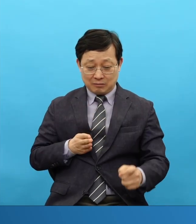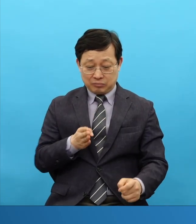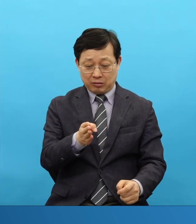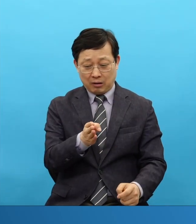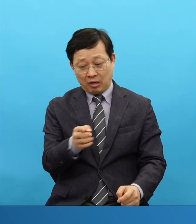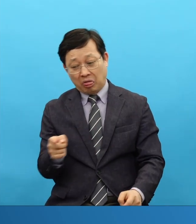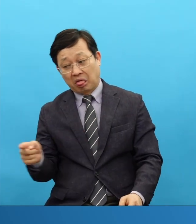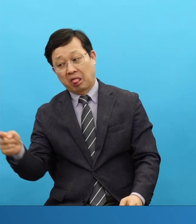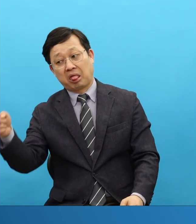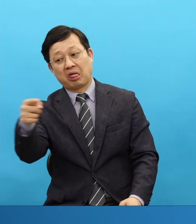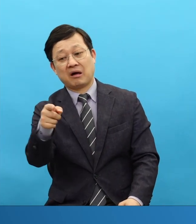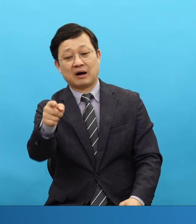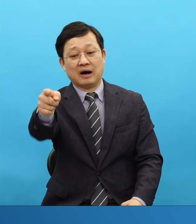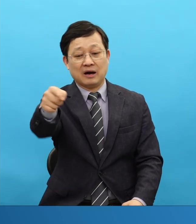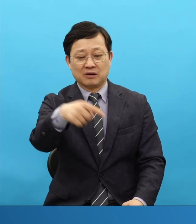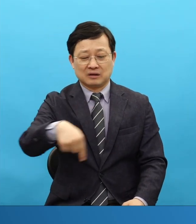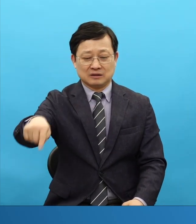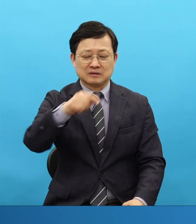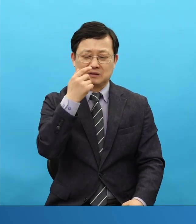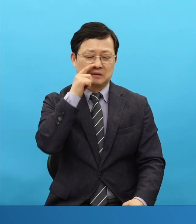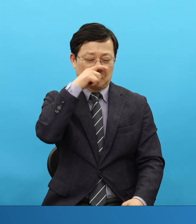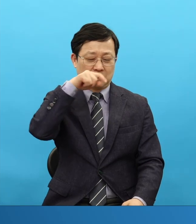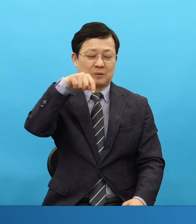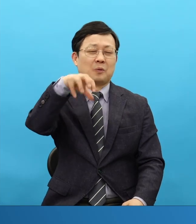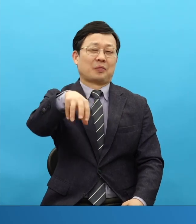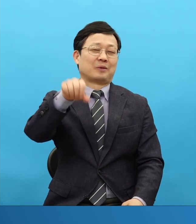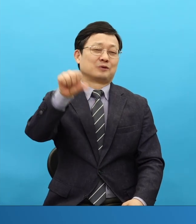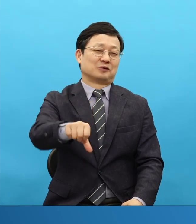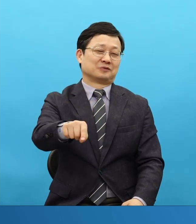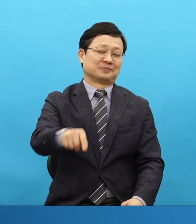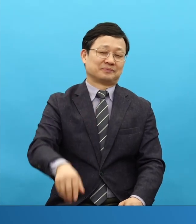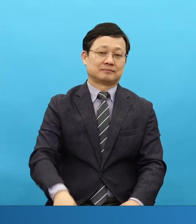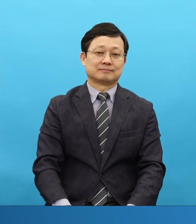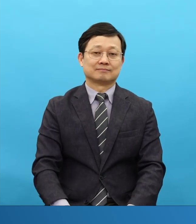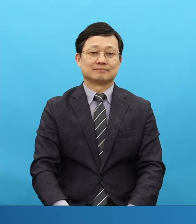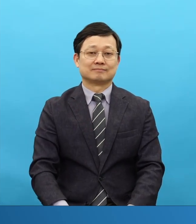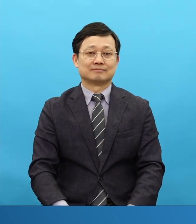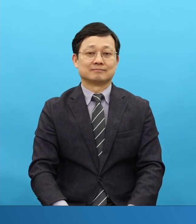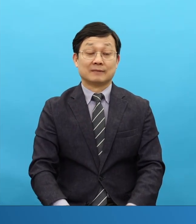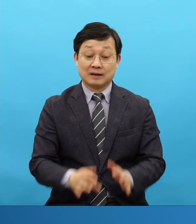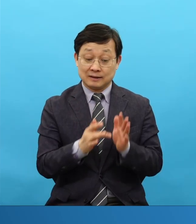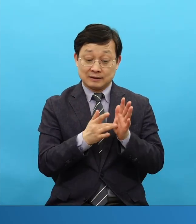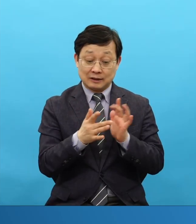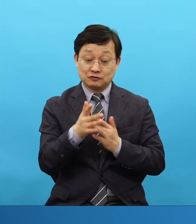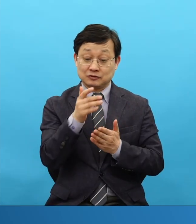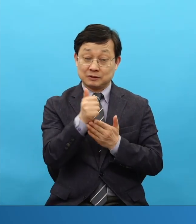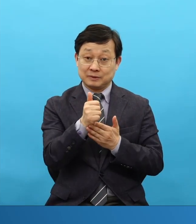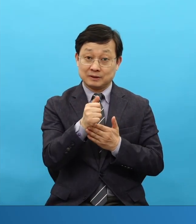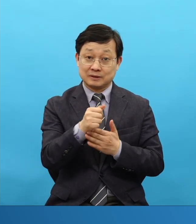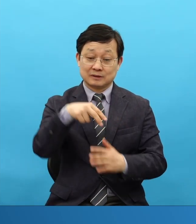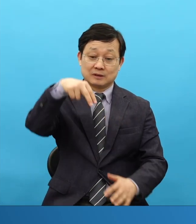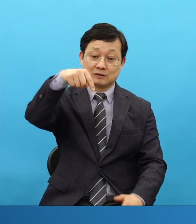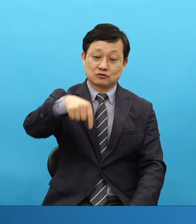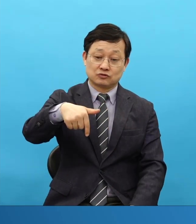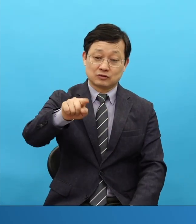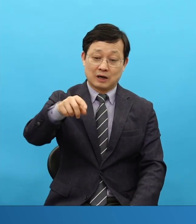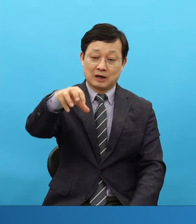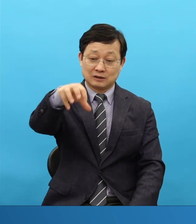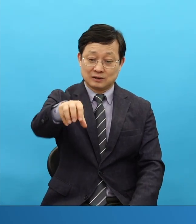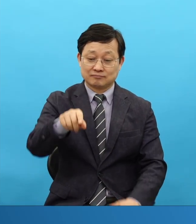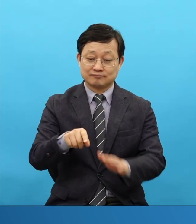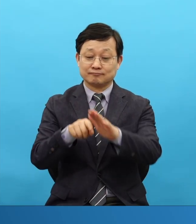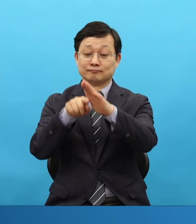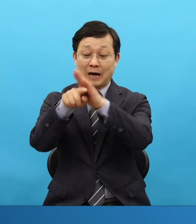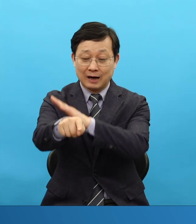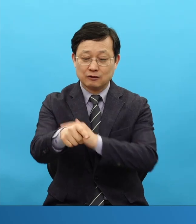데로 가려고. So how difficult would that be to go around? 그래 예수님이 이제 그 수가성 여인 보고 물 달라니까 그 여자가 말했잖아요. 당신